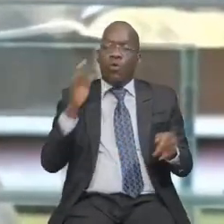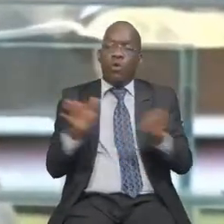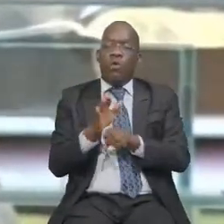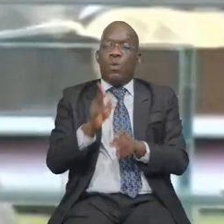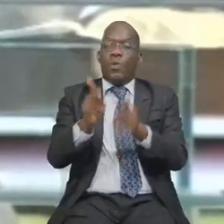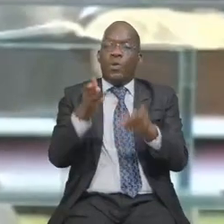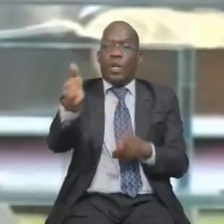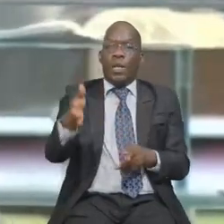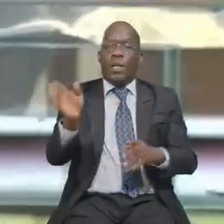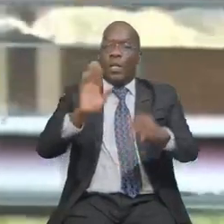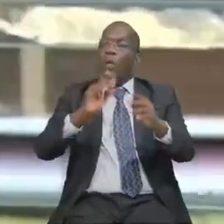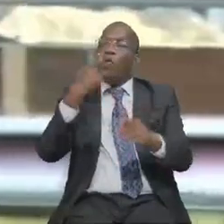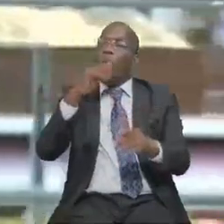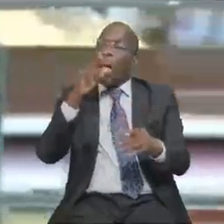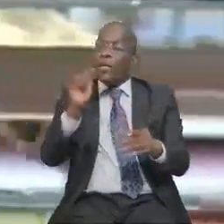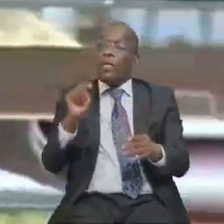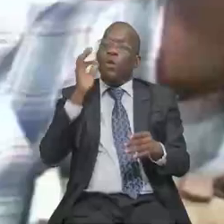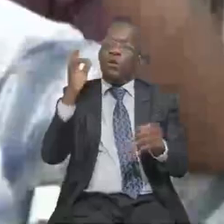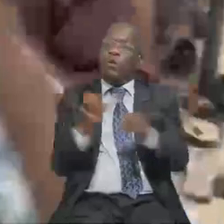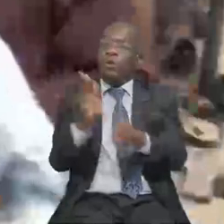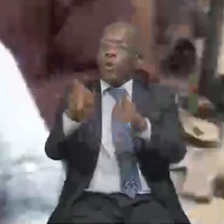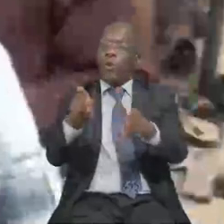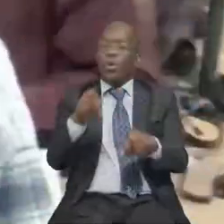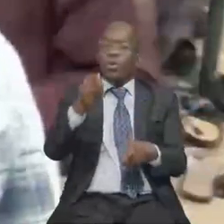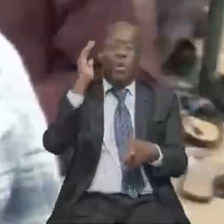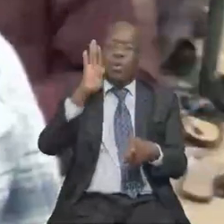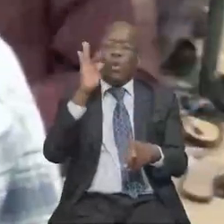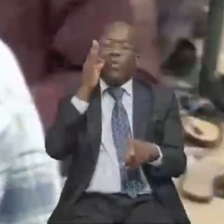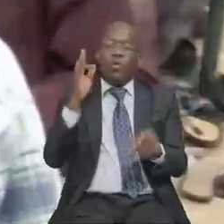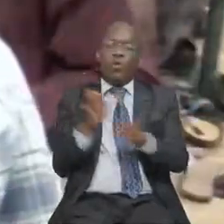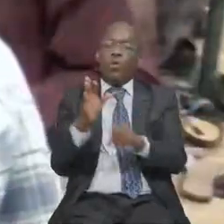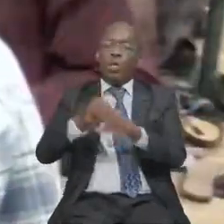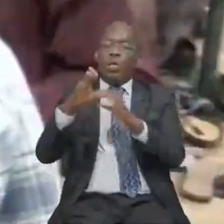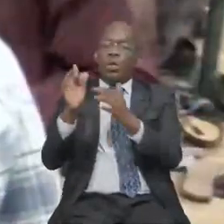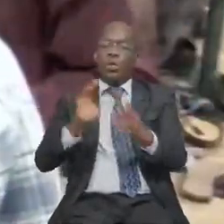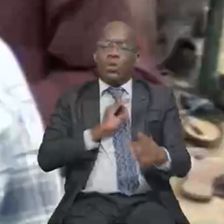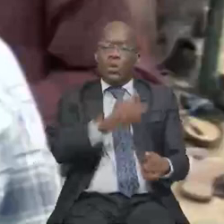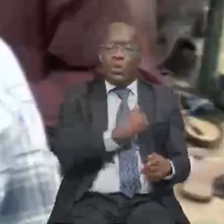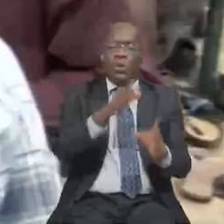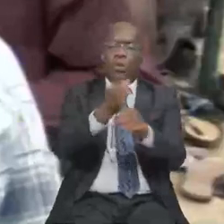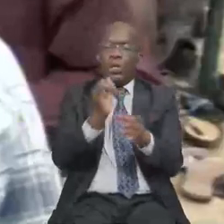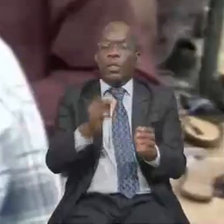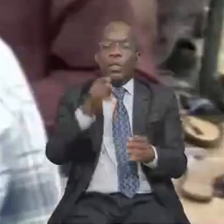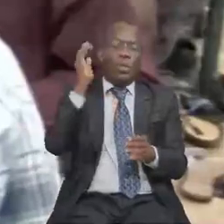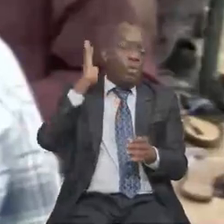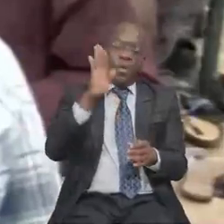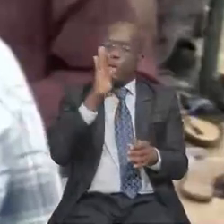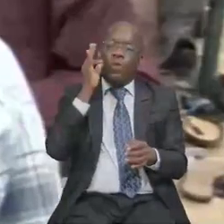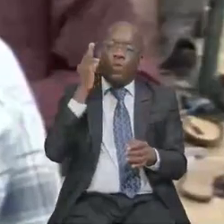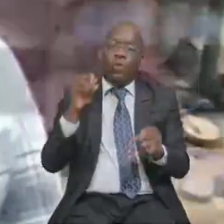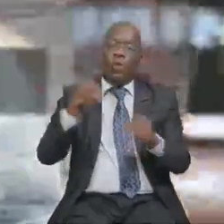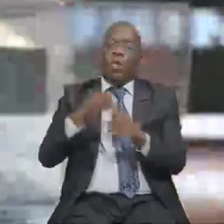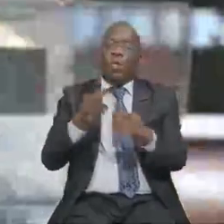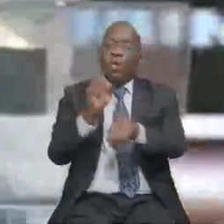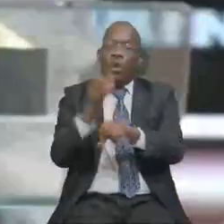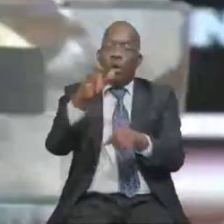féconds? Tu seras fécond dans le gain des âmes. Fécond dans le service de Dieu. Tu seras fécond